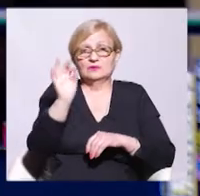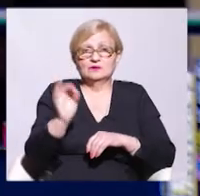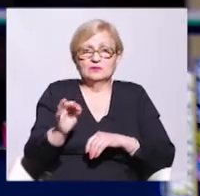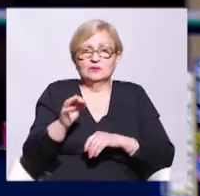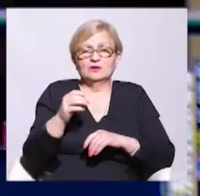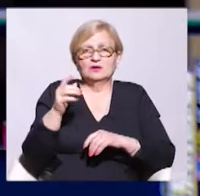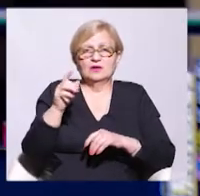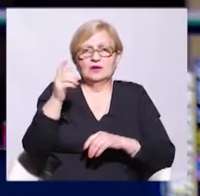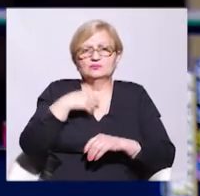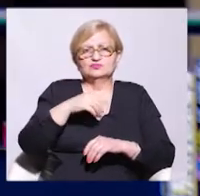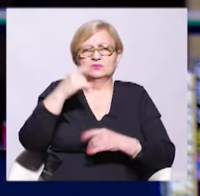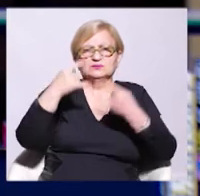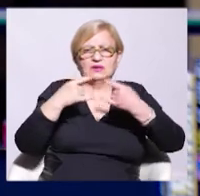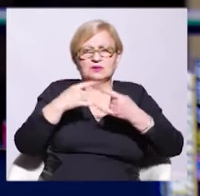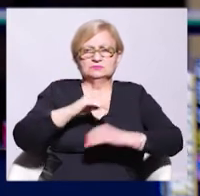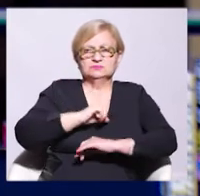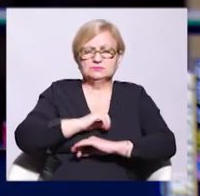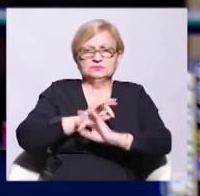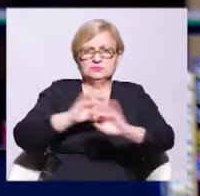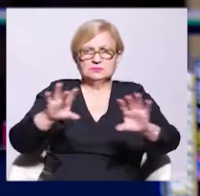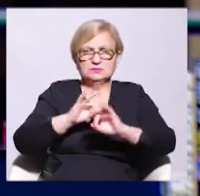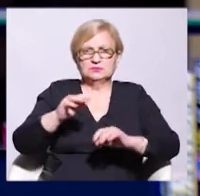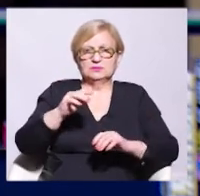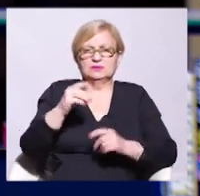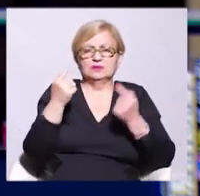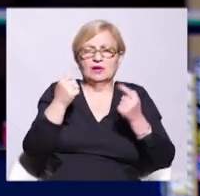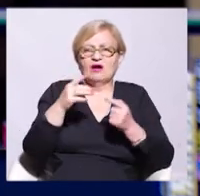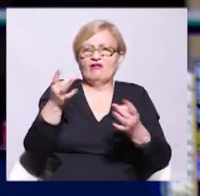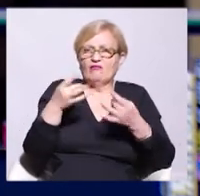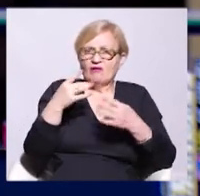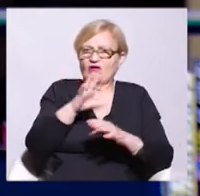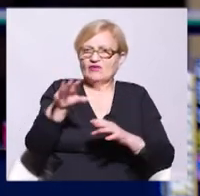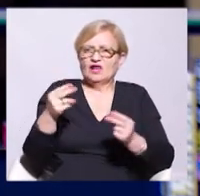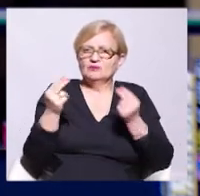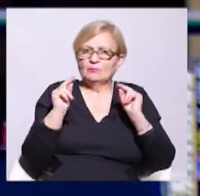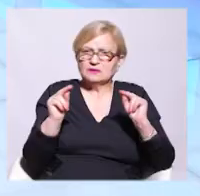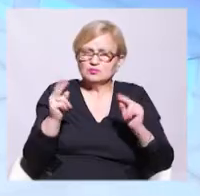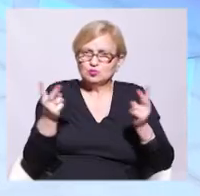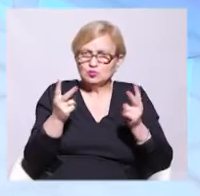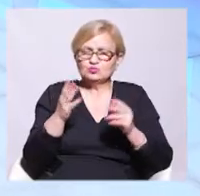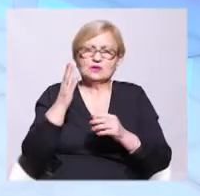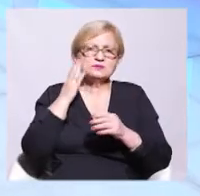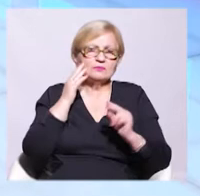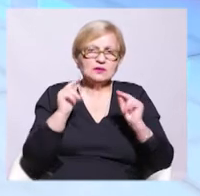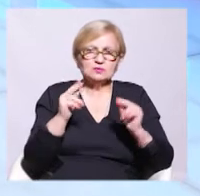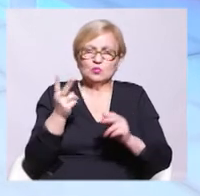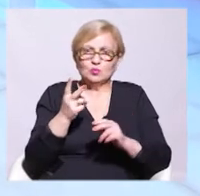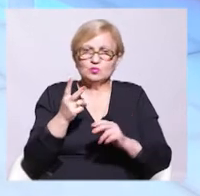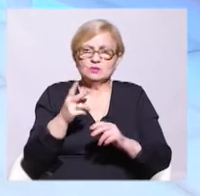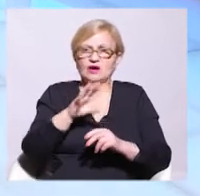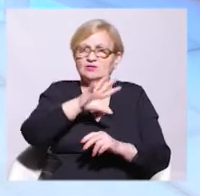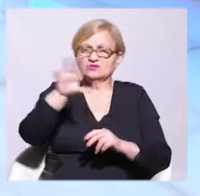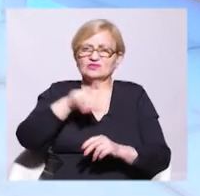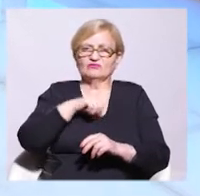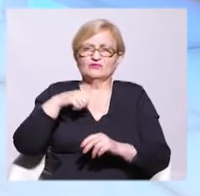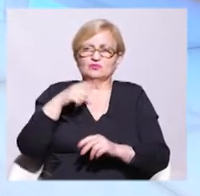მაღალი ტრიბუნებიდან გვასწავლიან ხოლმე, როგორ ვიცხოვროთ პატიოსნად, ვიყოთ სამართლიანები. Და ამას აკეთებენ ძლიერნი